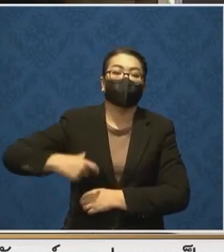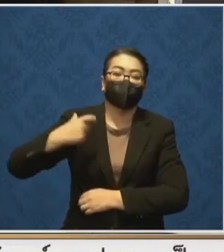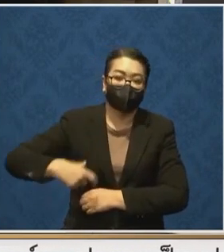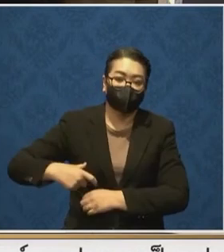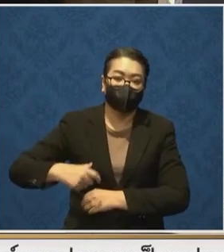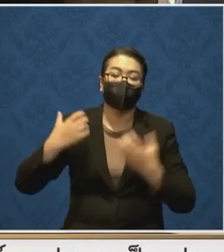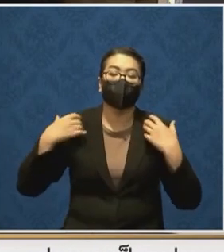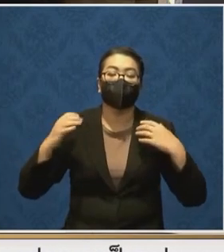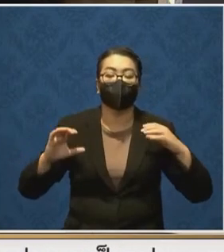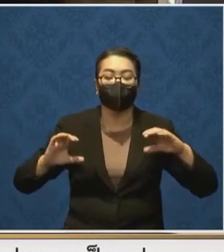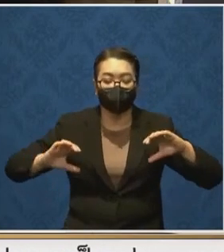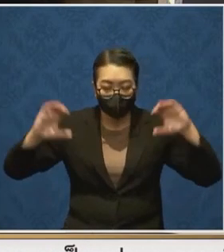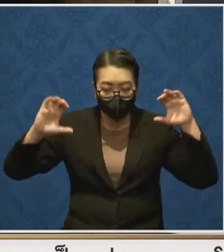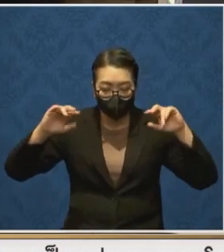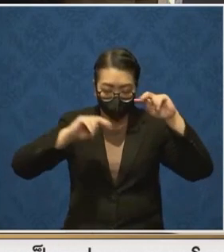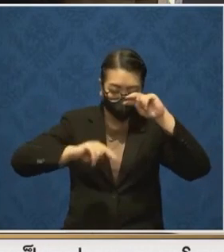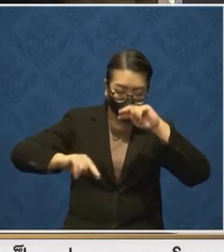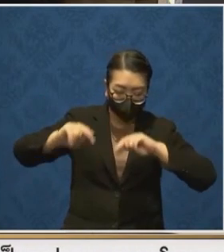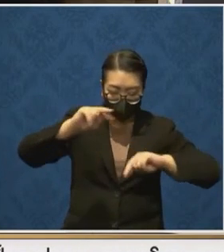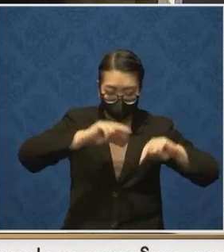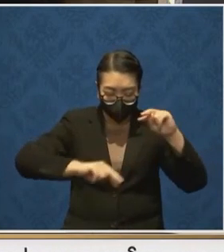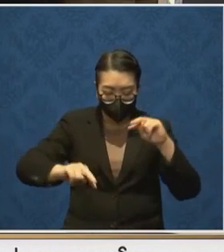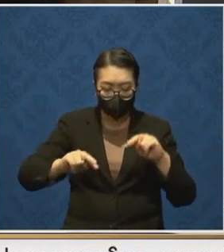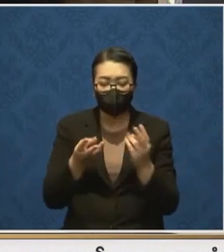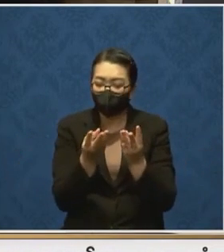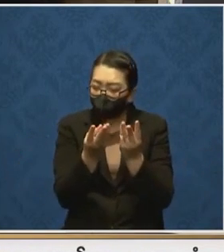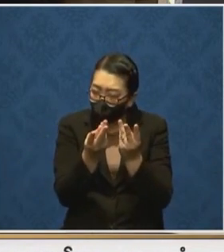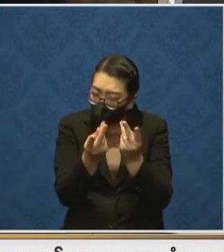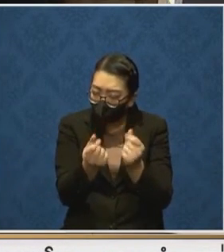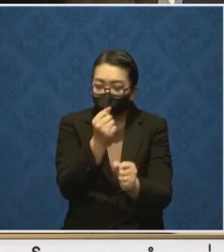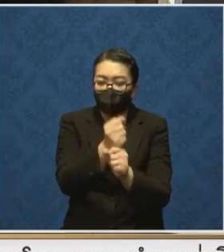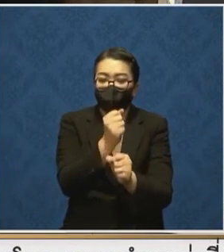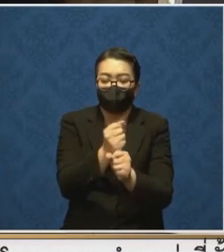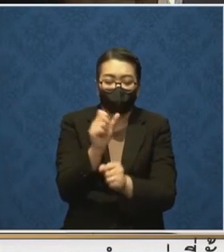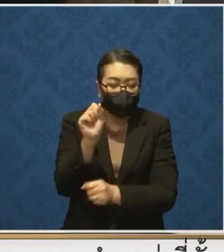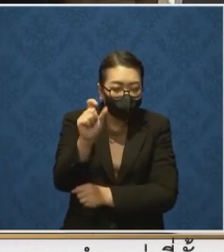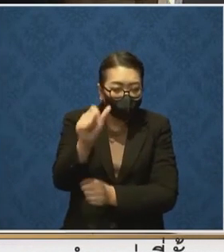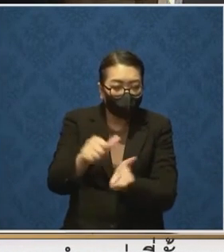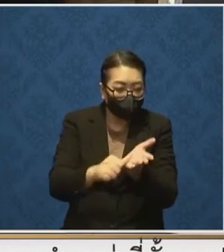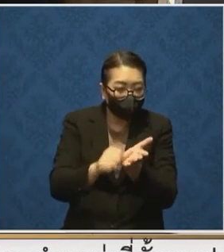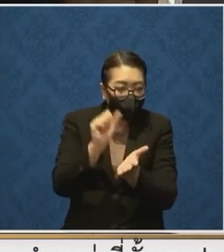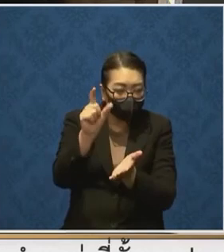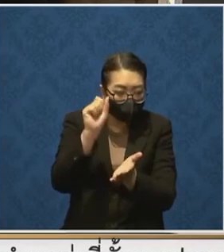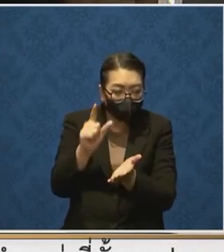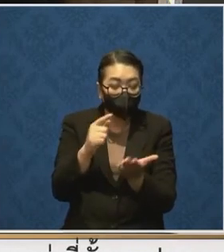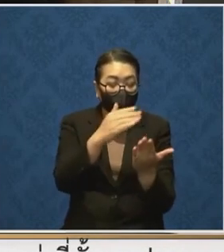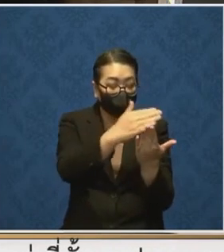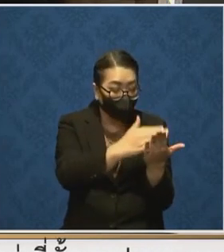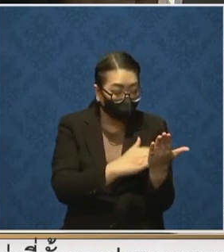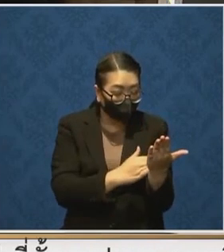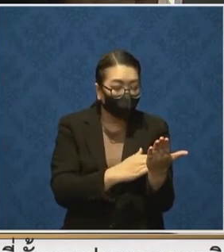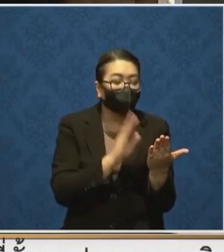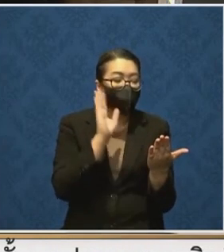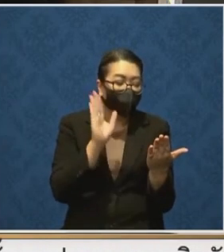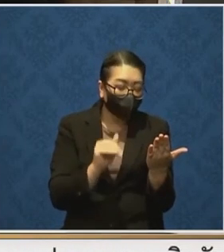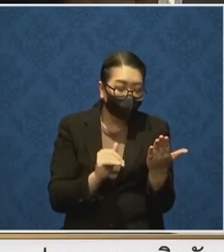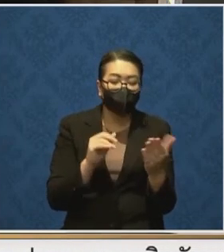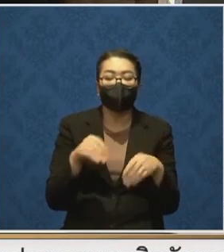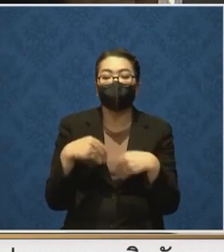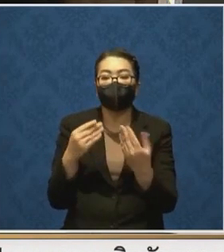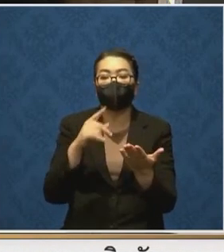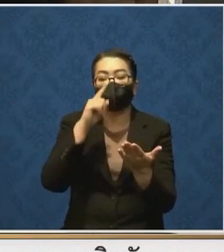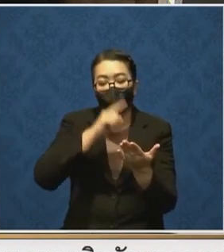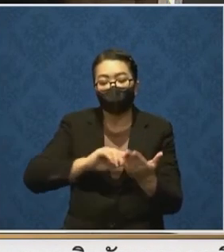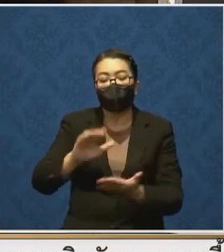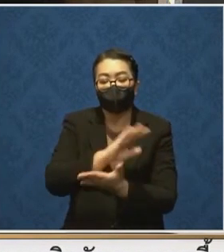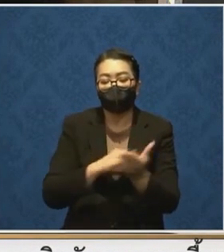ไปพิจารณาอย่างถี่ถ้วนและรดเนินการโยไม่ชักช้าในทนทีที่ไดรบหนงสือก็จะช่วยบันเทาและรังรับยับยังป้องกั